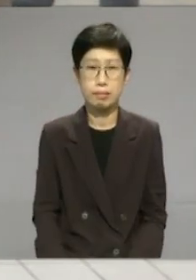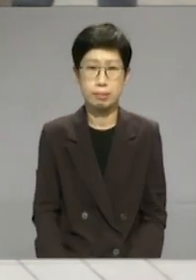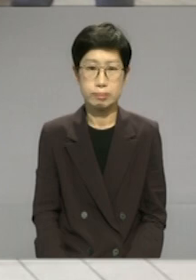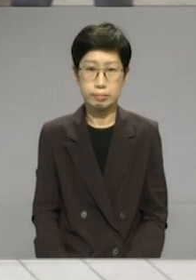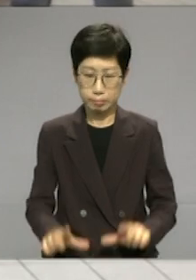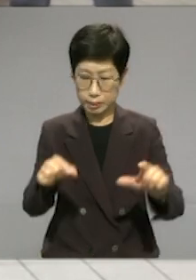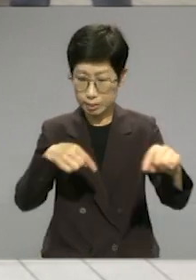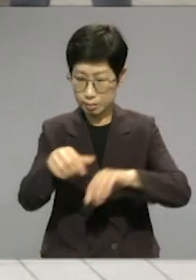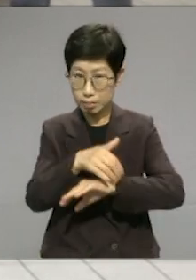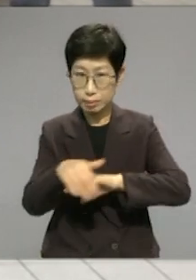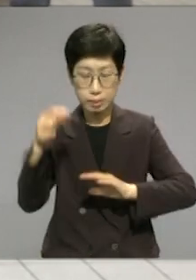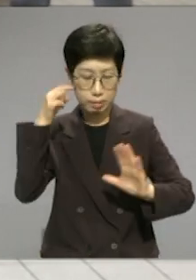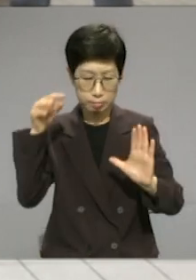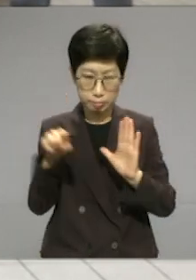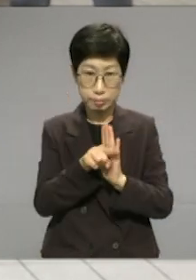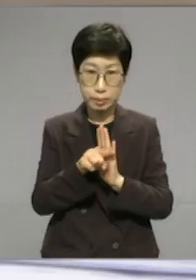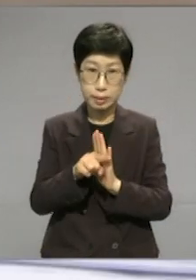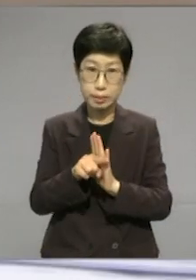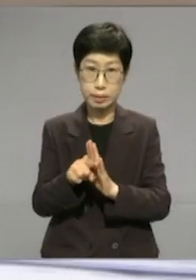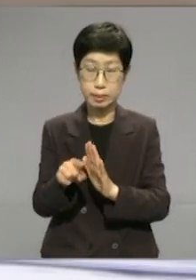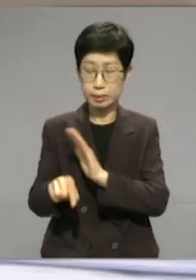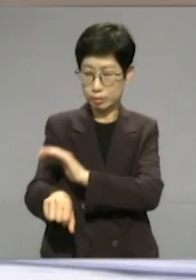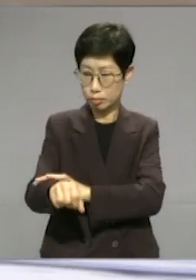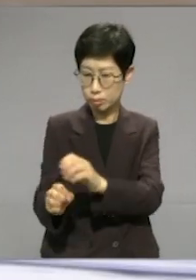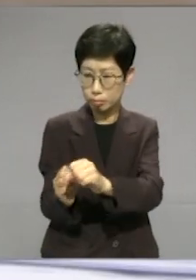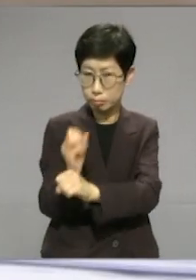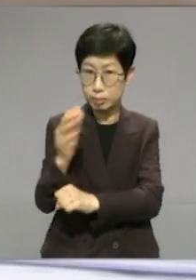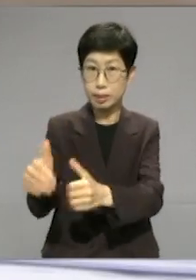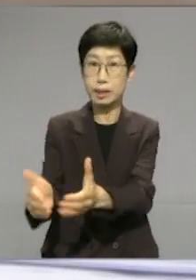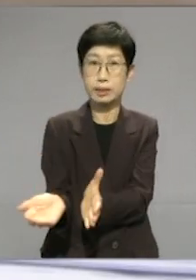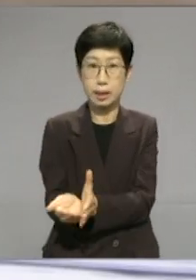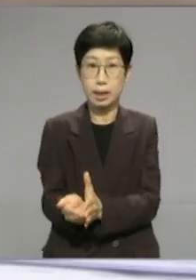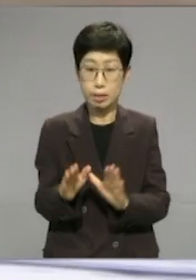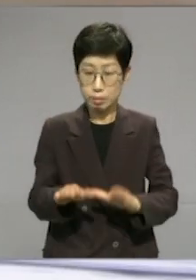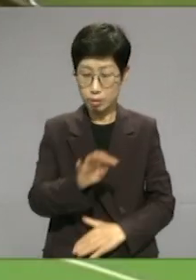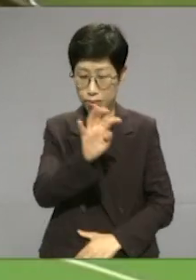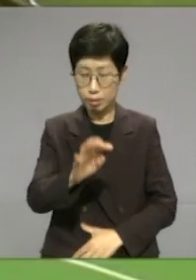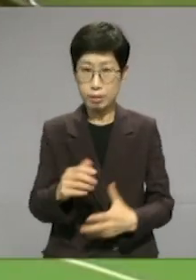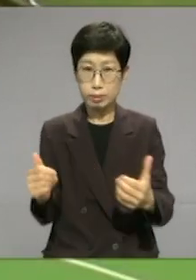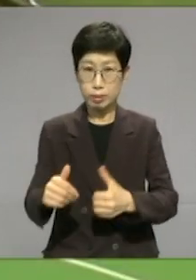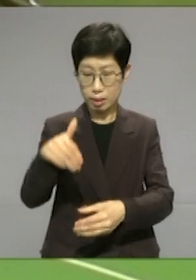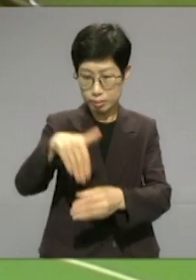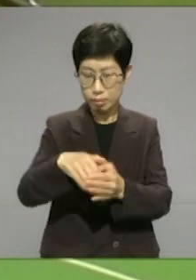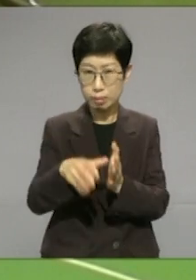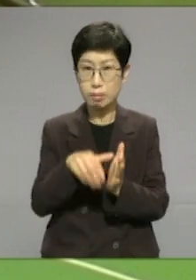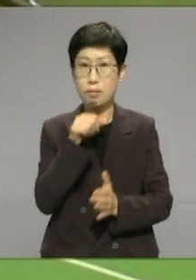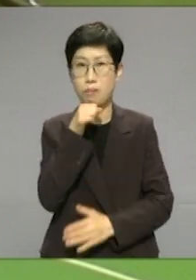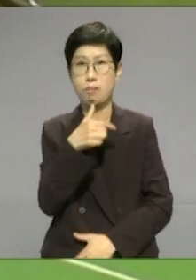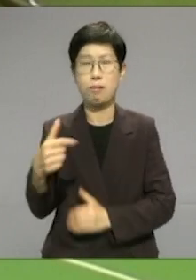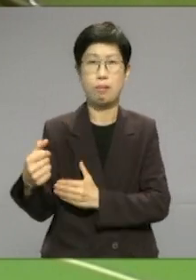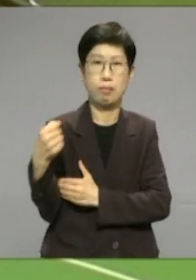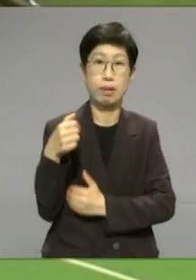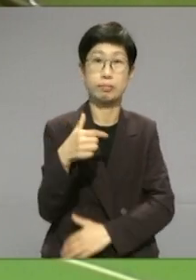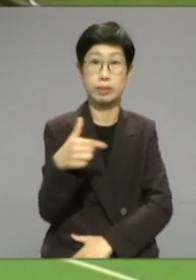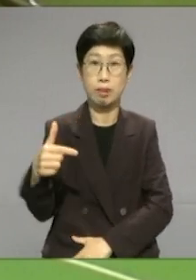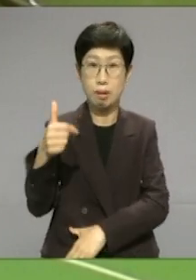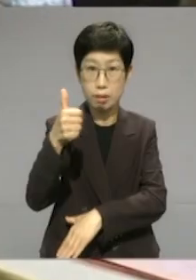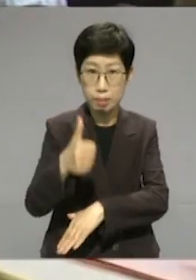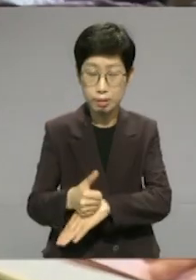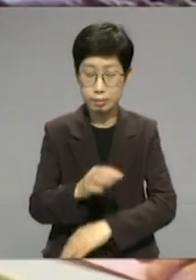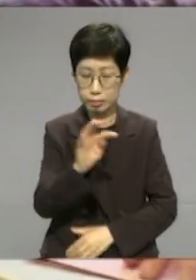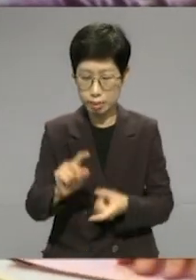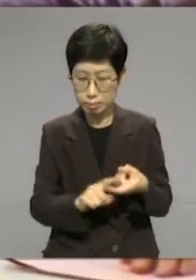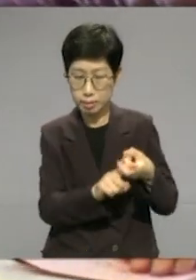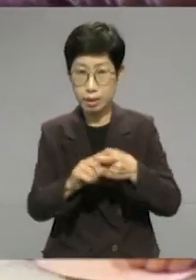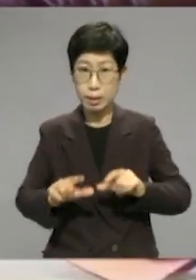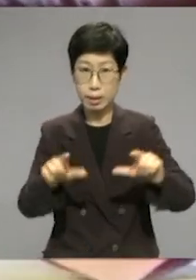기후 정책에 부정적인 극우 정당들이 이번 유럽의회 선거에서 약진하면서 유럽연합의 기후 정책은